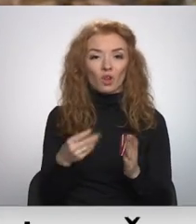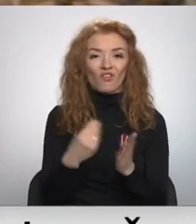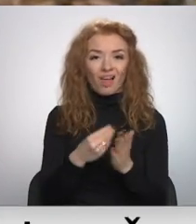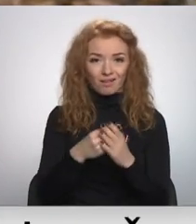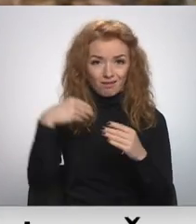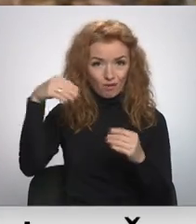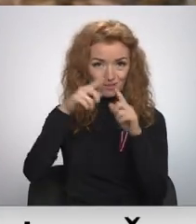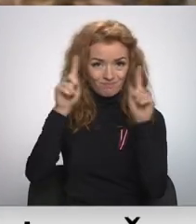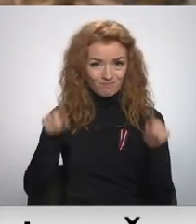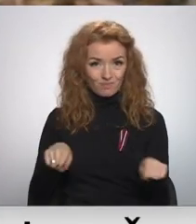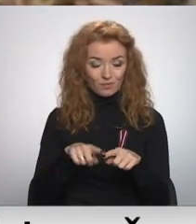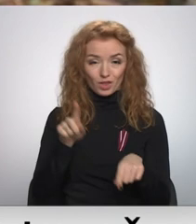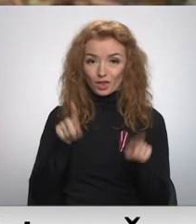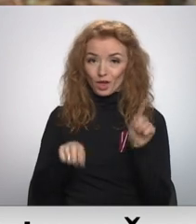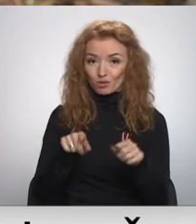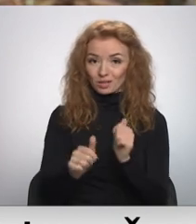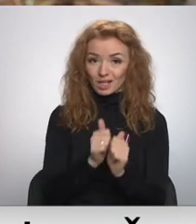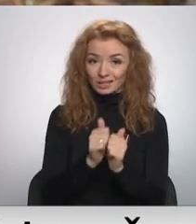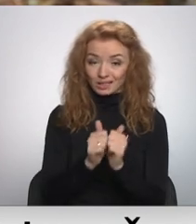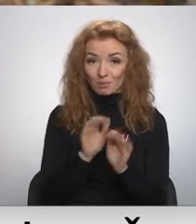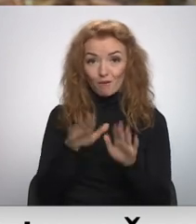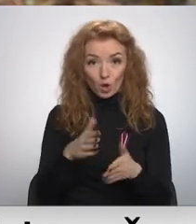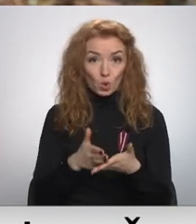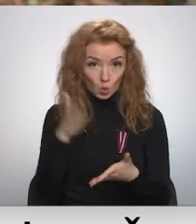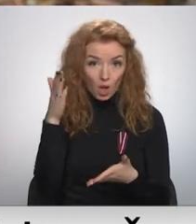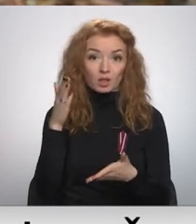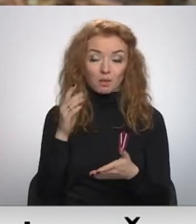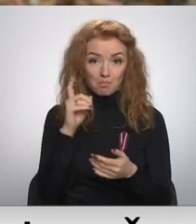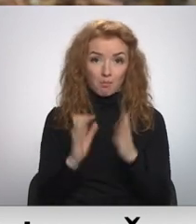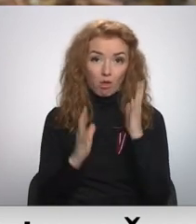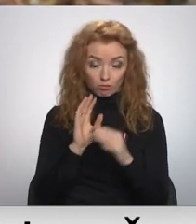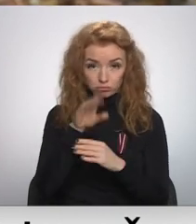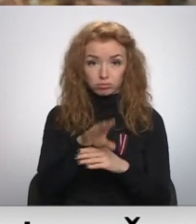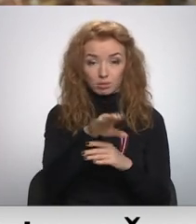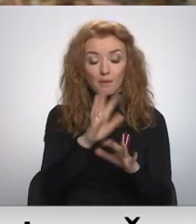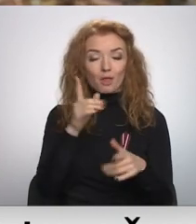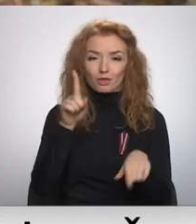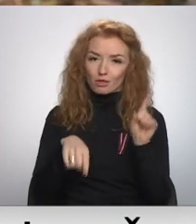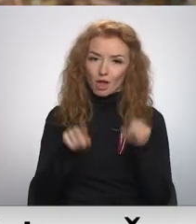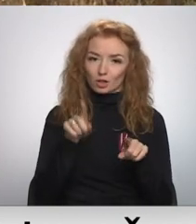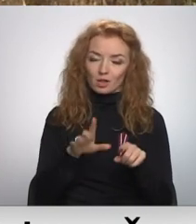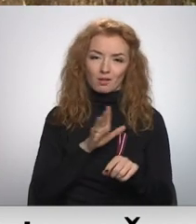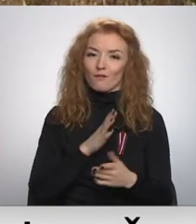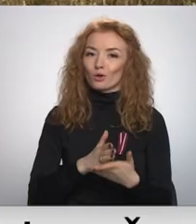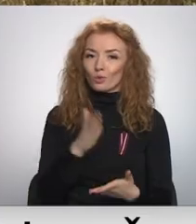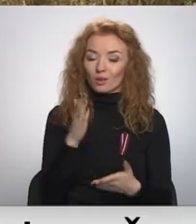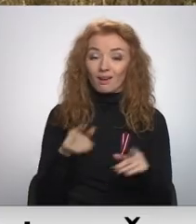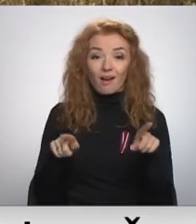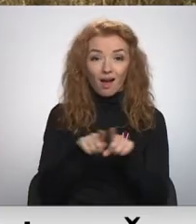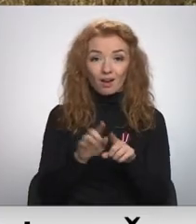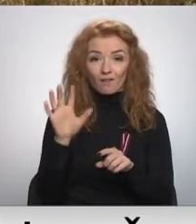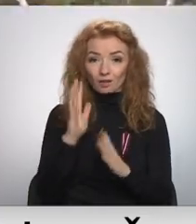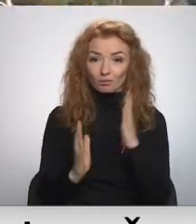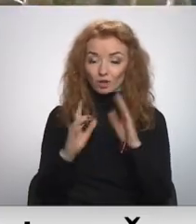un dažreiz šo sacensības var notikt, un braukšana pie mežu ir raizis, ka tas nevar notikt. Tāpat valsts